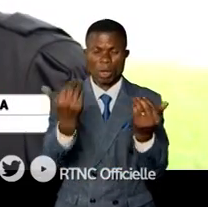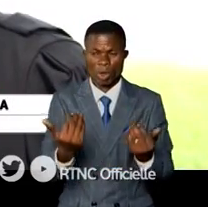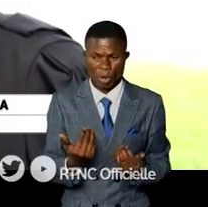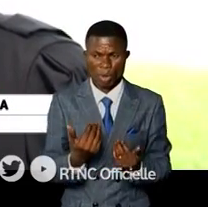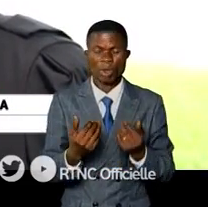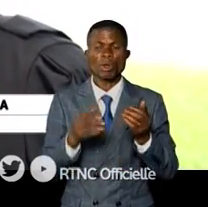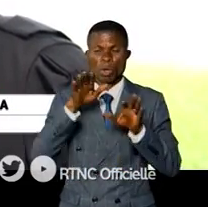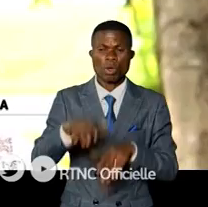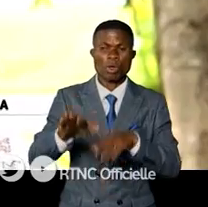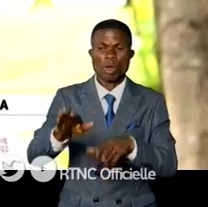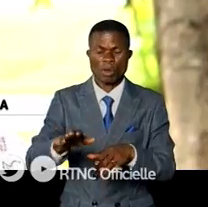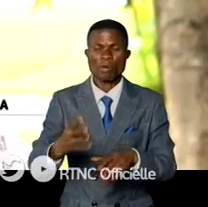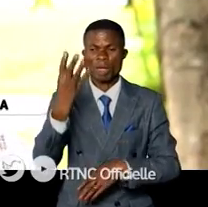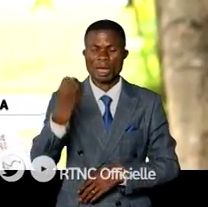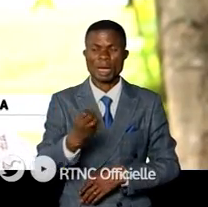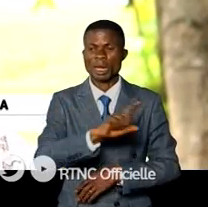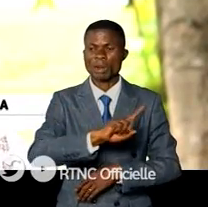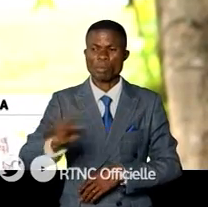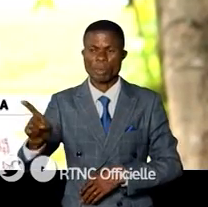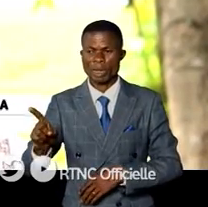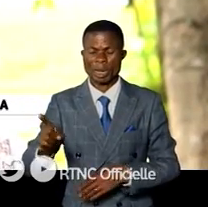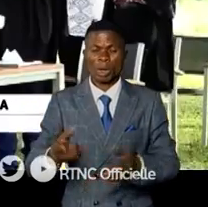fleuve qui a un débit de 40 000 mètres cubes d'eau